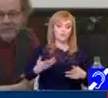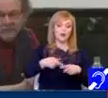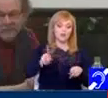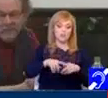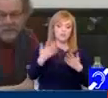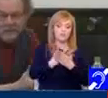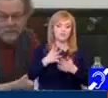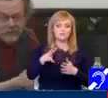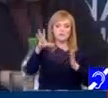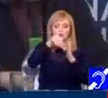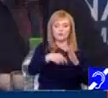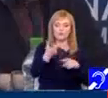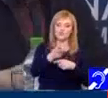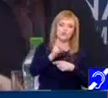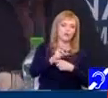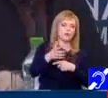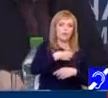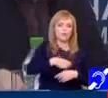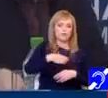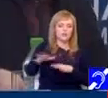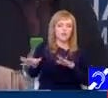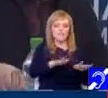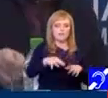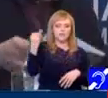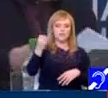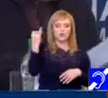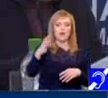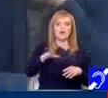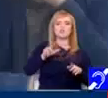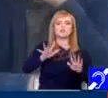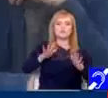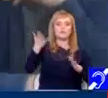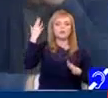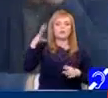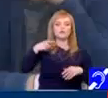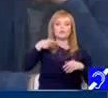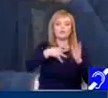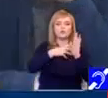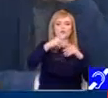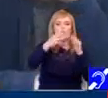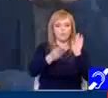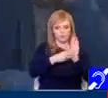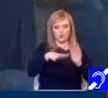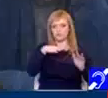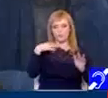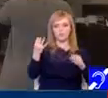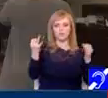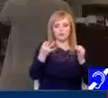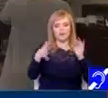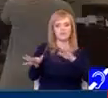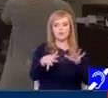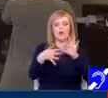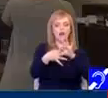să cuprindă cele mai importante evenimente istorice care au dus la realizarea Marii Uniri din 1918. Este un pariu al tinerilor care sunt